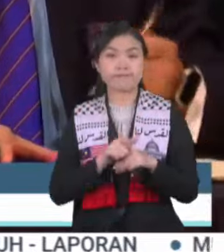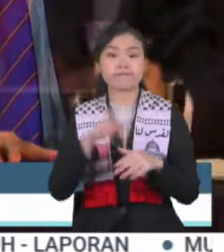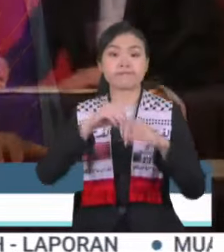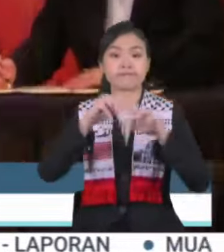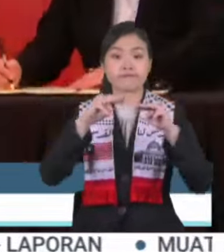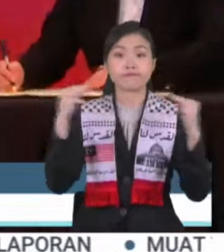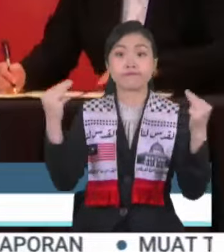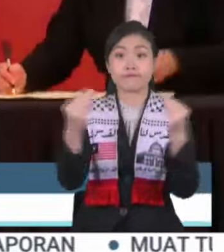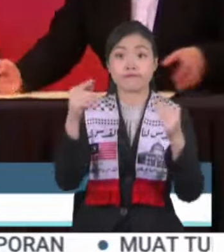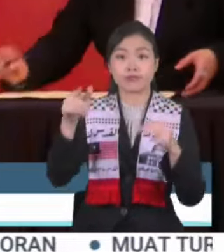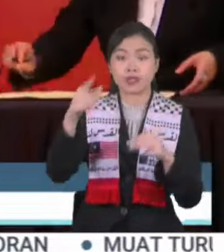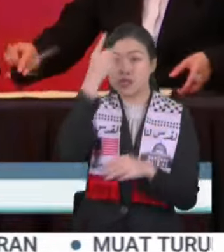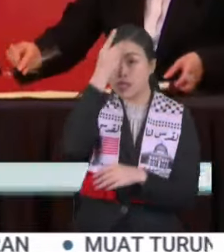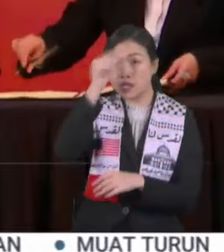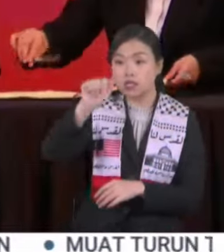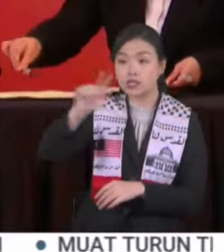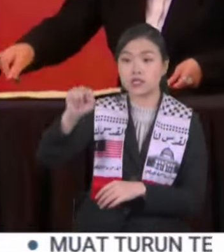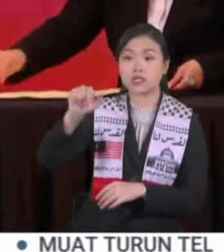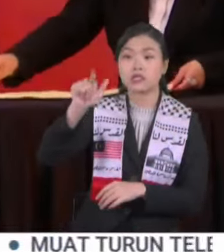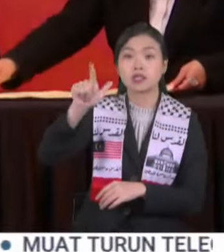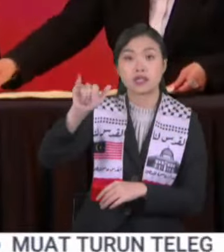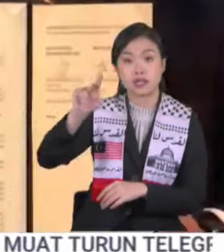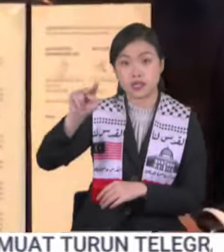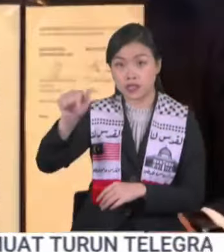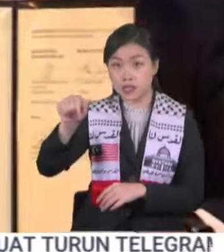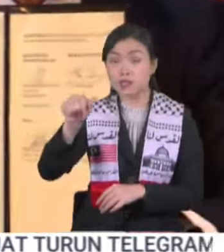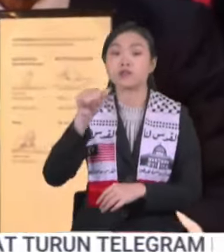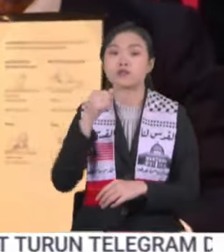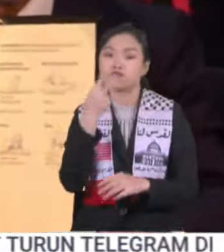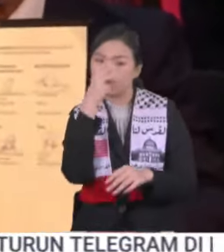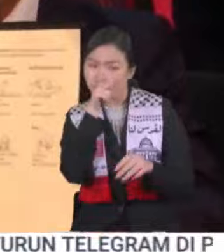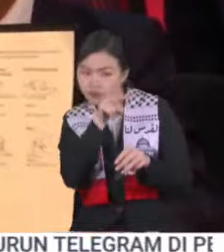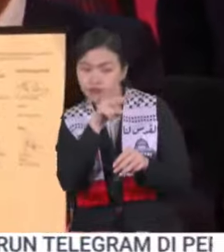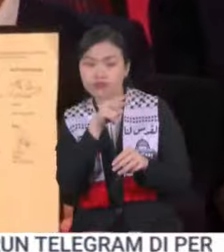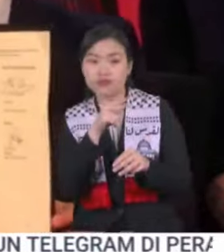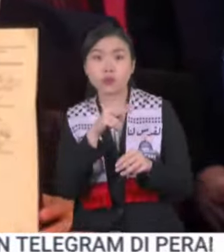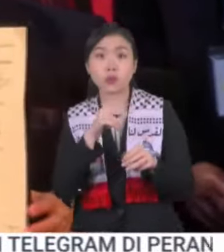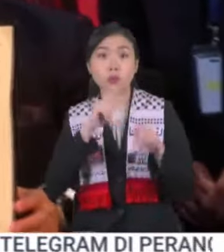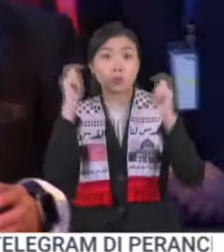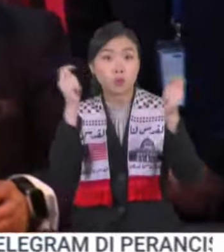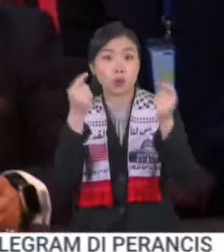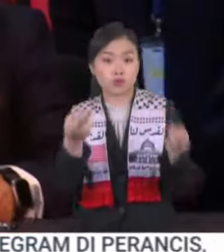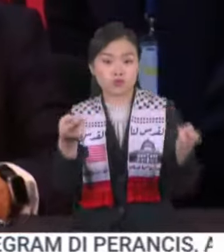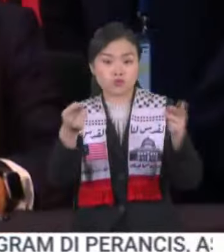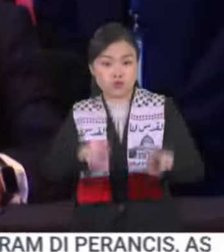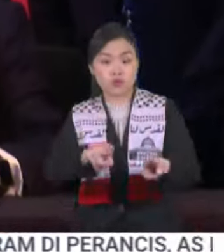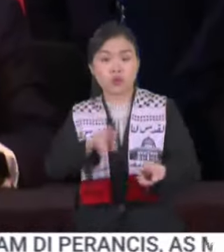majlis itu, Datuk Seri Azalina turut menyaksikan upacara menandatangani perjanjian persefahaman